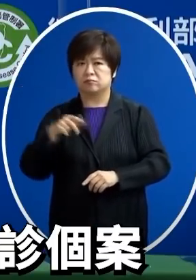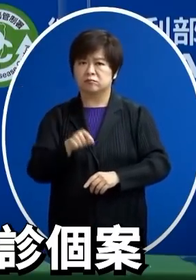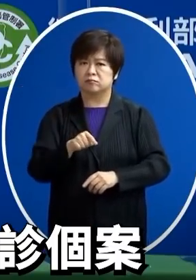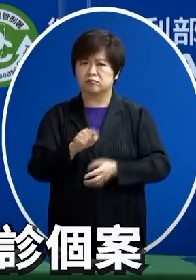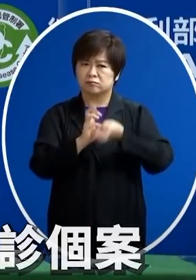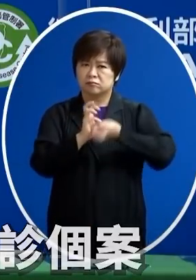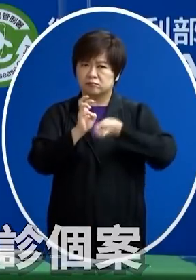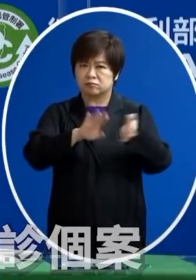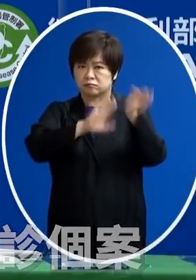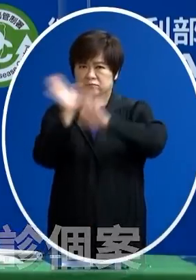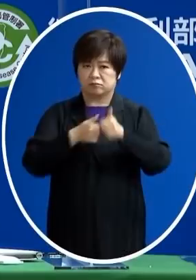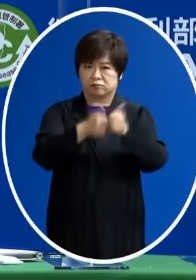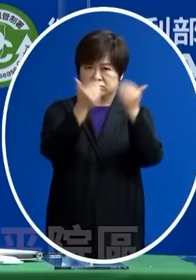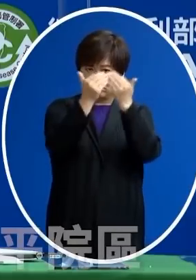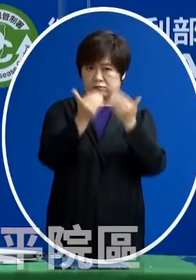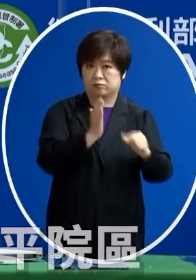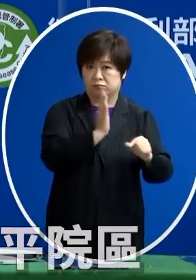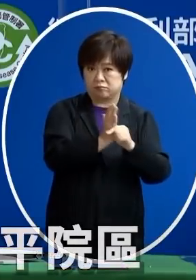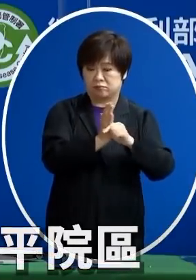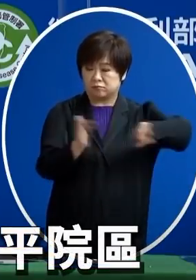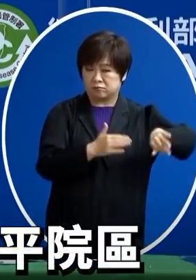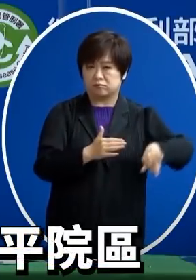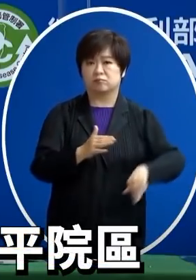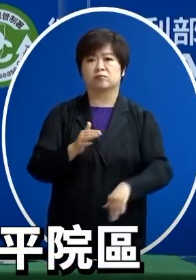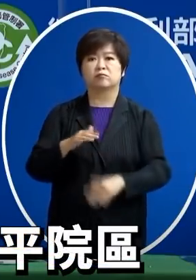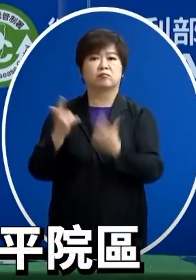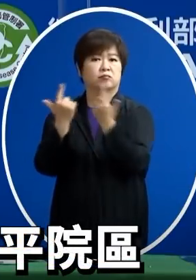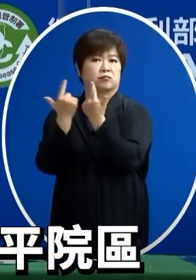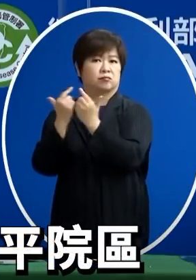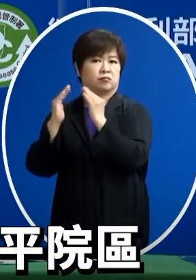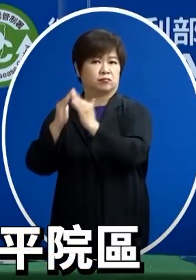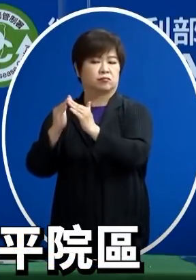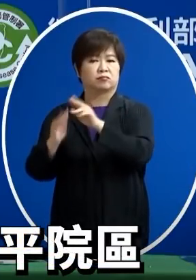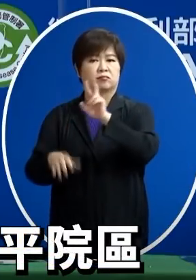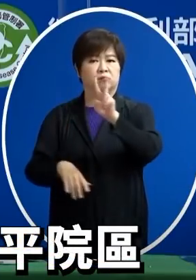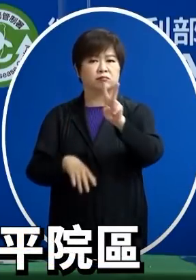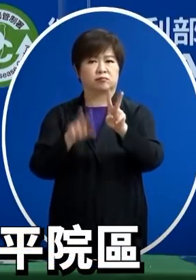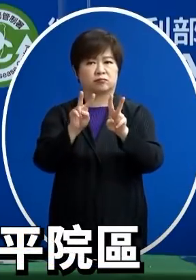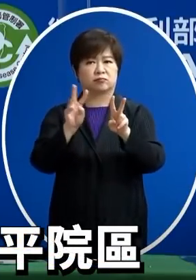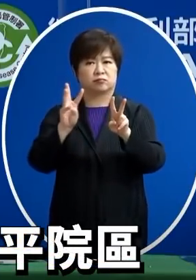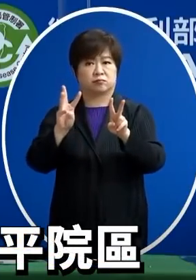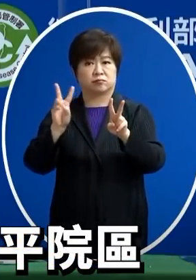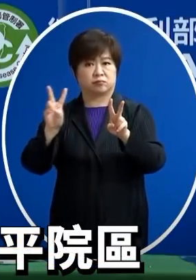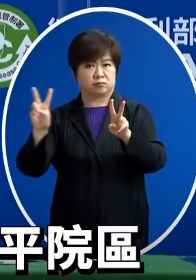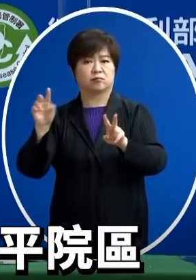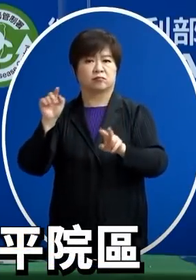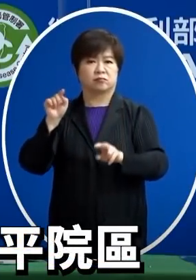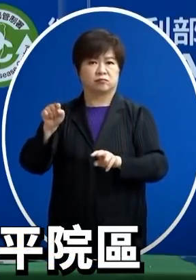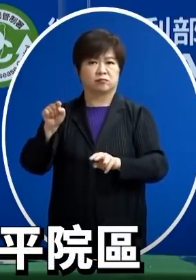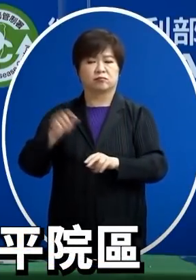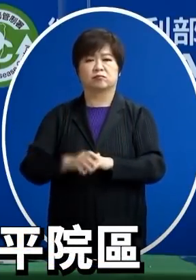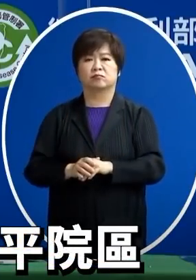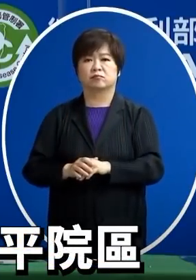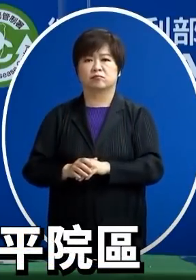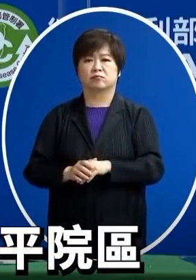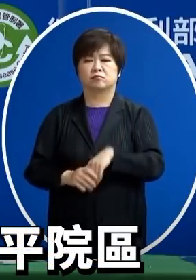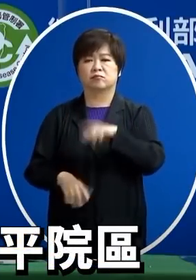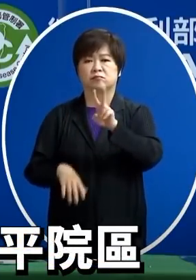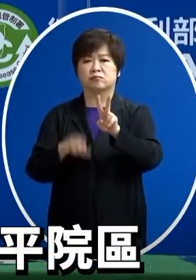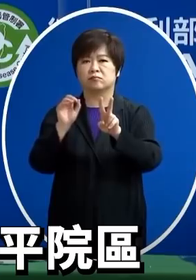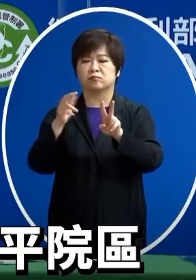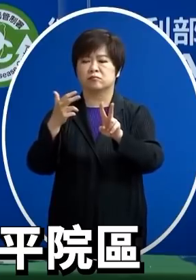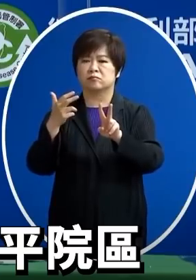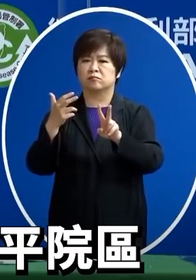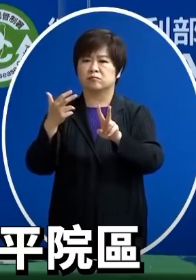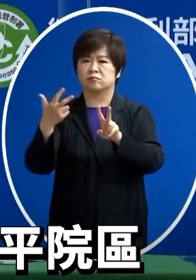的这个情形还在疫调当中。那另外一案是台北市案22322，那是21178的这个女